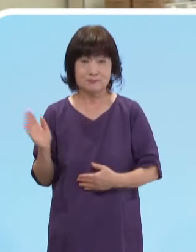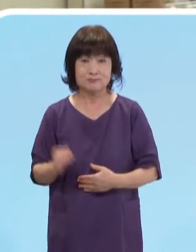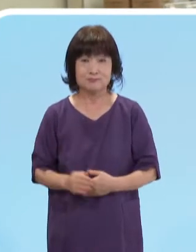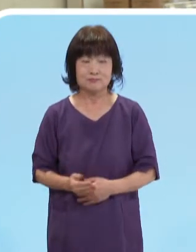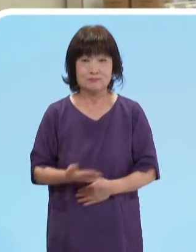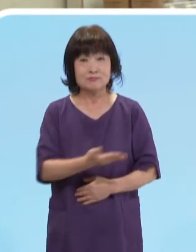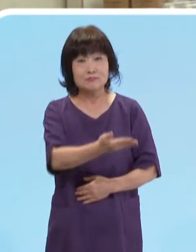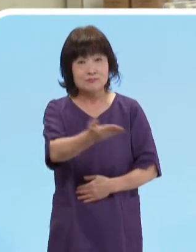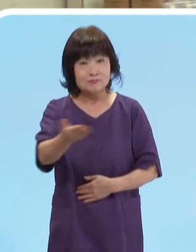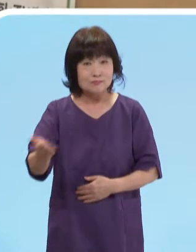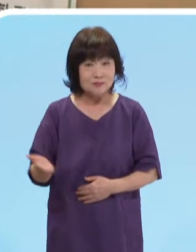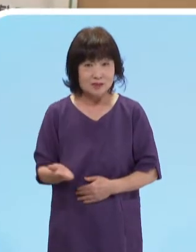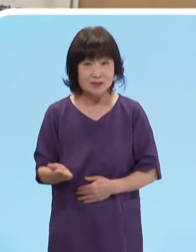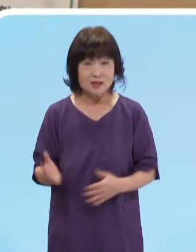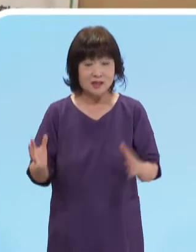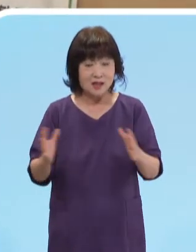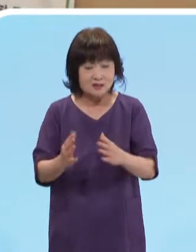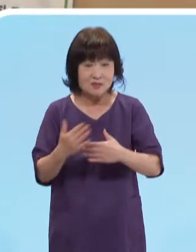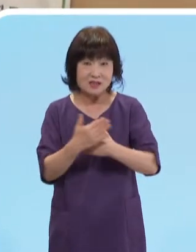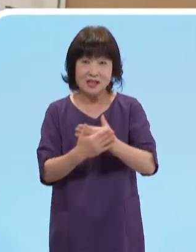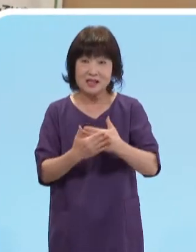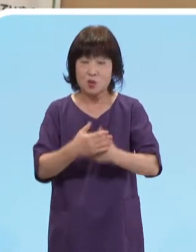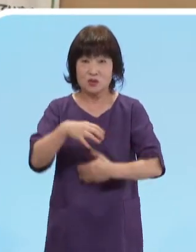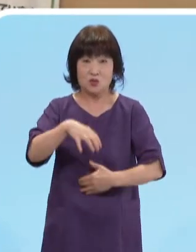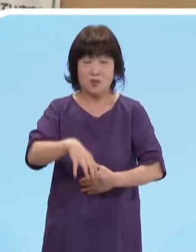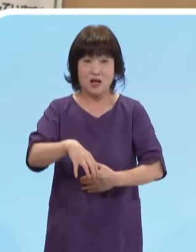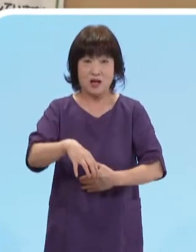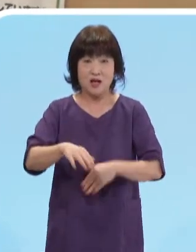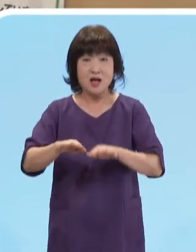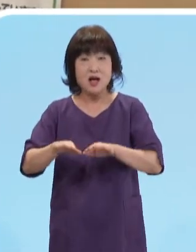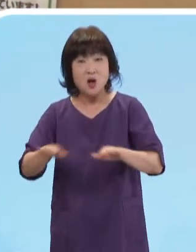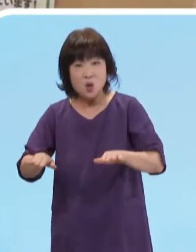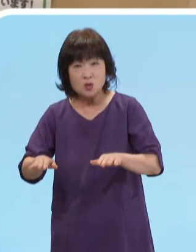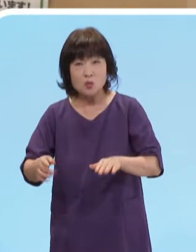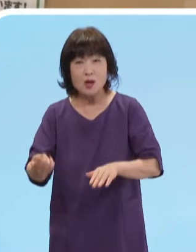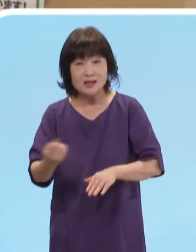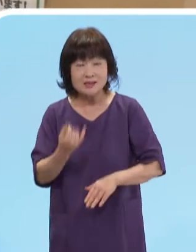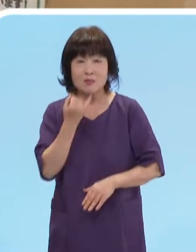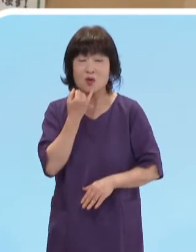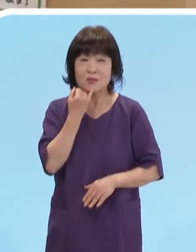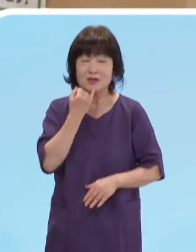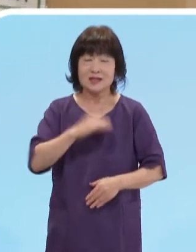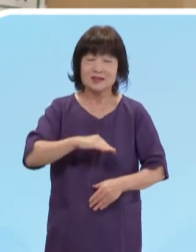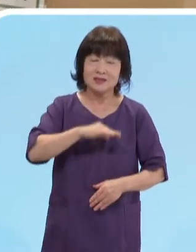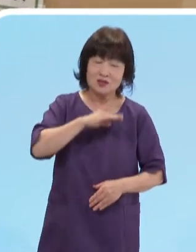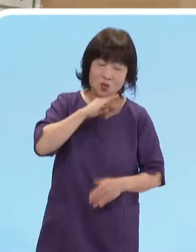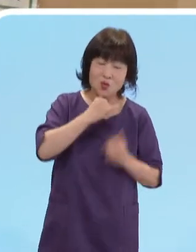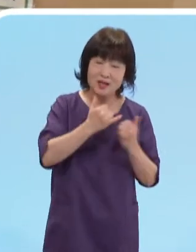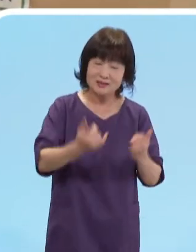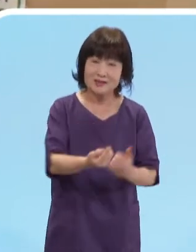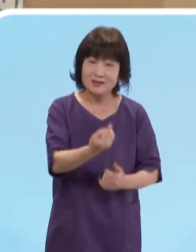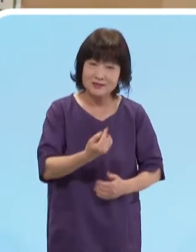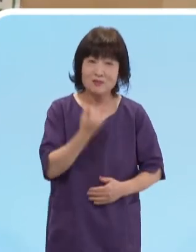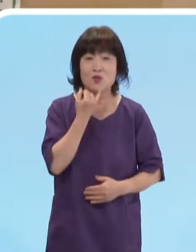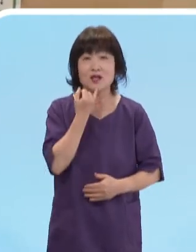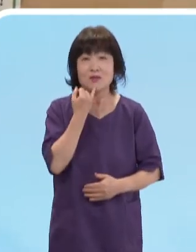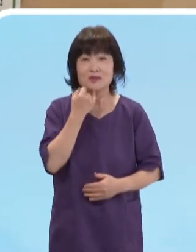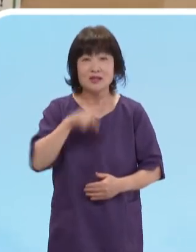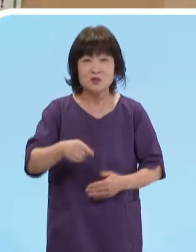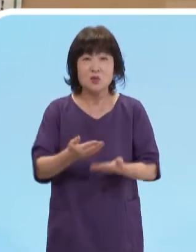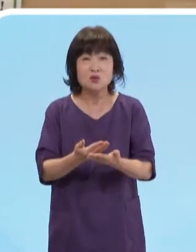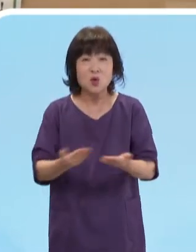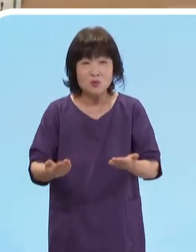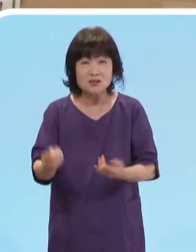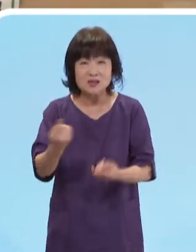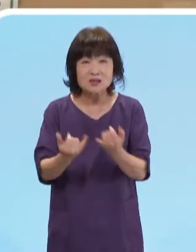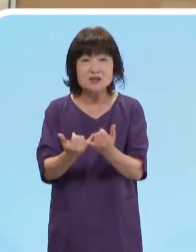みんなの憩いの場という風になっています。子どもからお年寄りまで、誰でもコープを利用する人は来てい